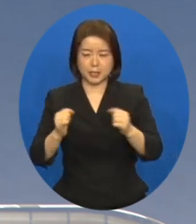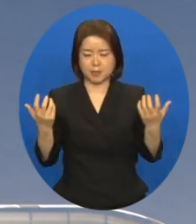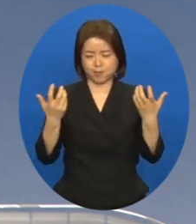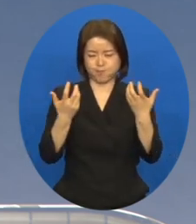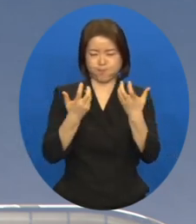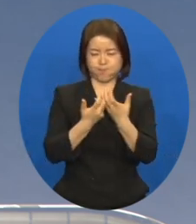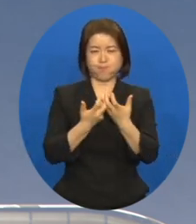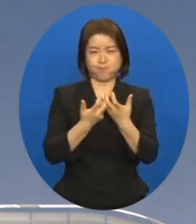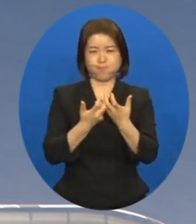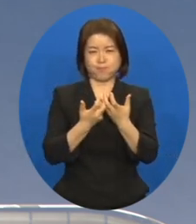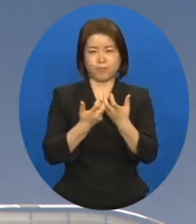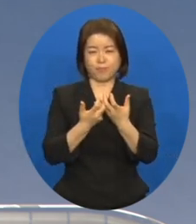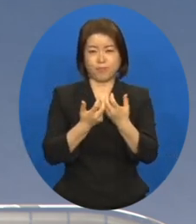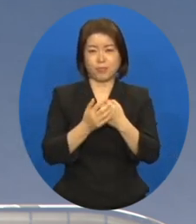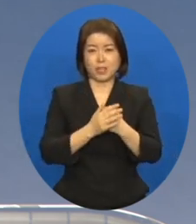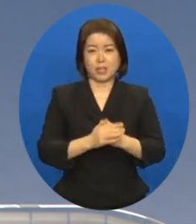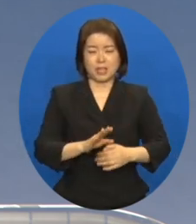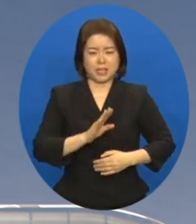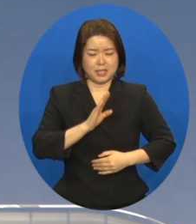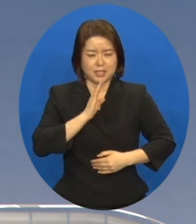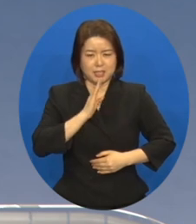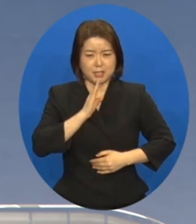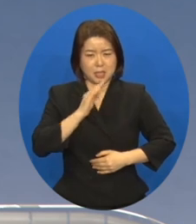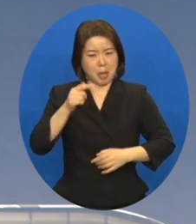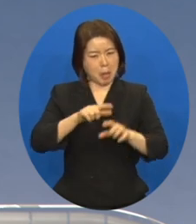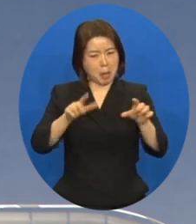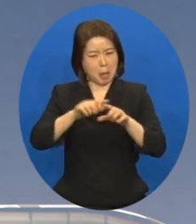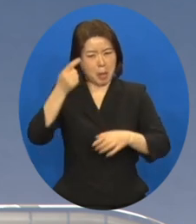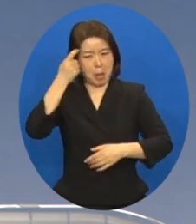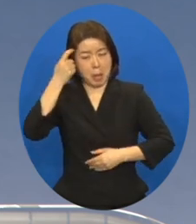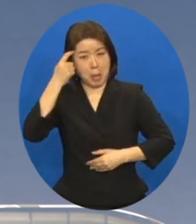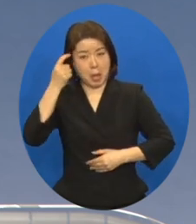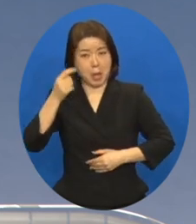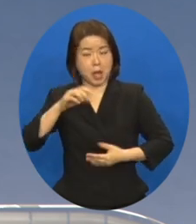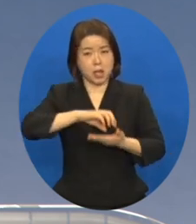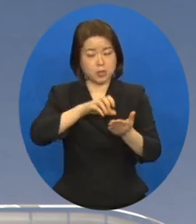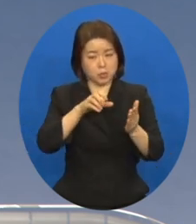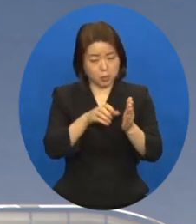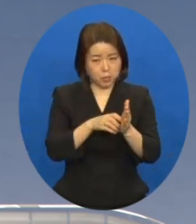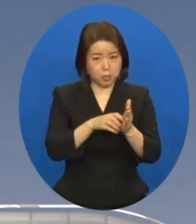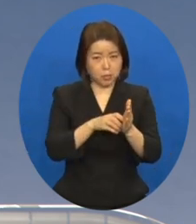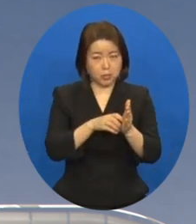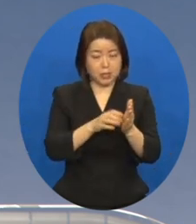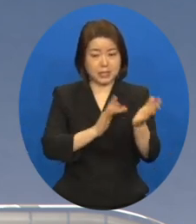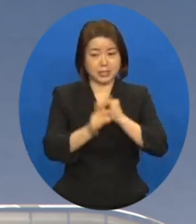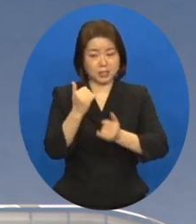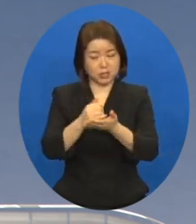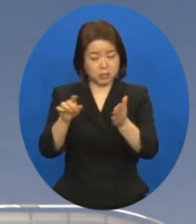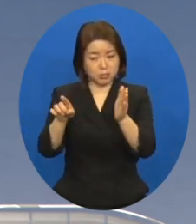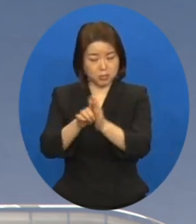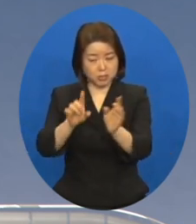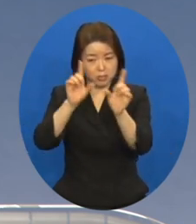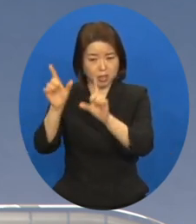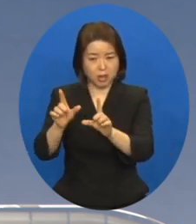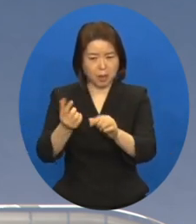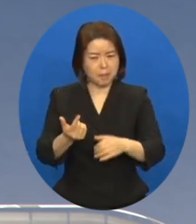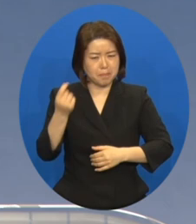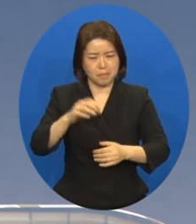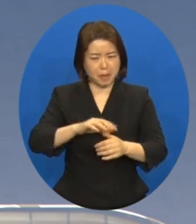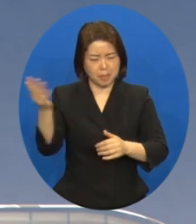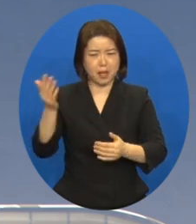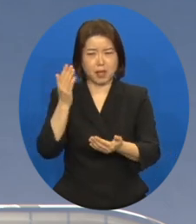않는 지극히 상식적인 수준에서 예수를 믿는 신앙생활은 빨리 벗어나야